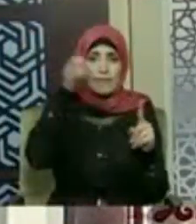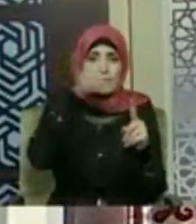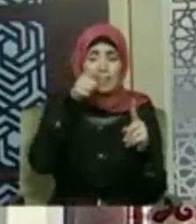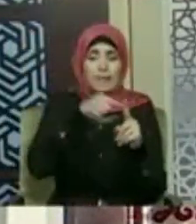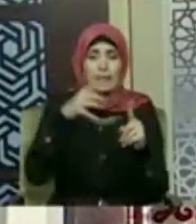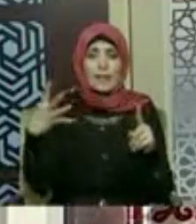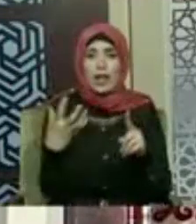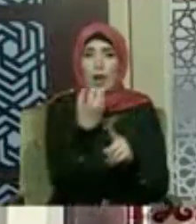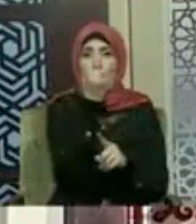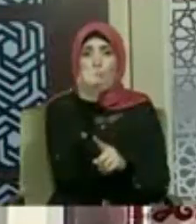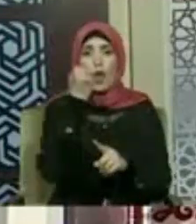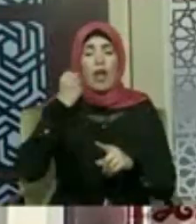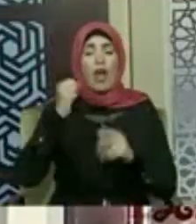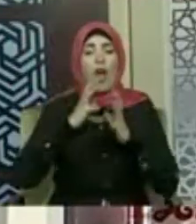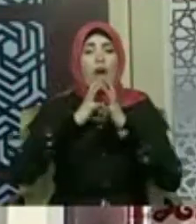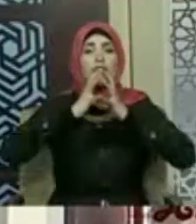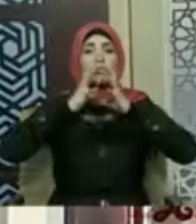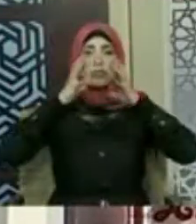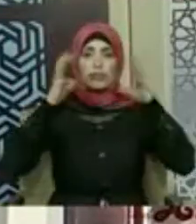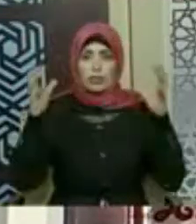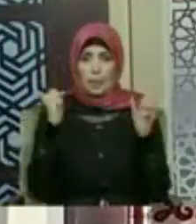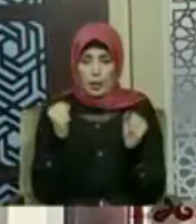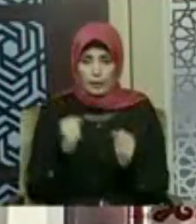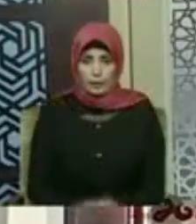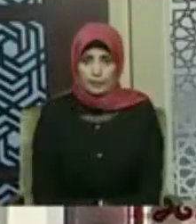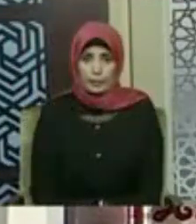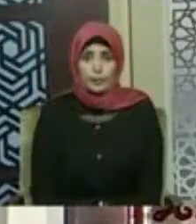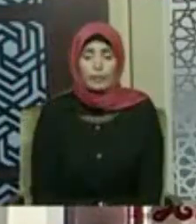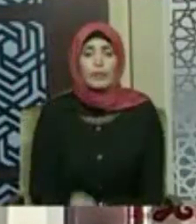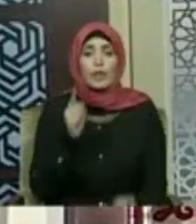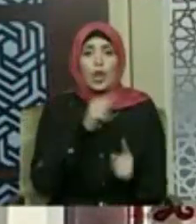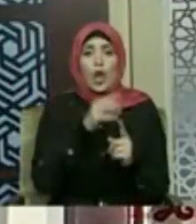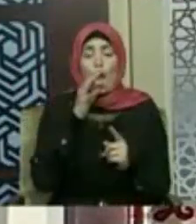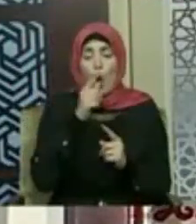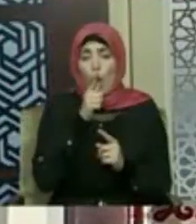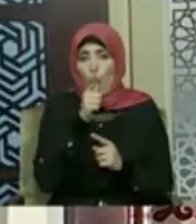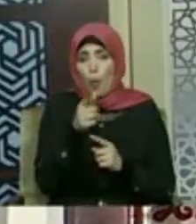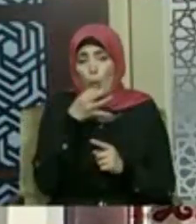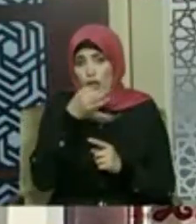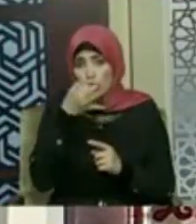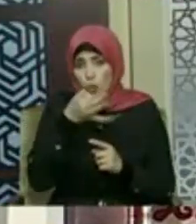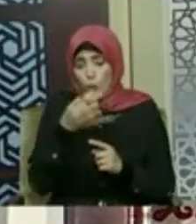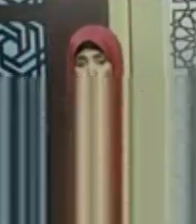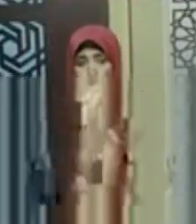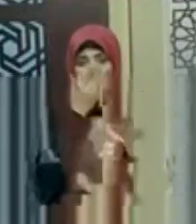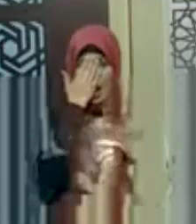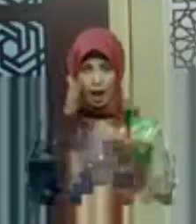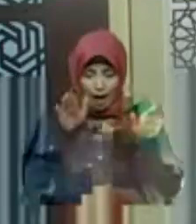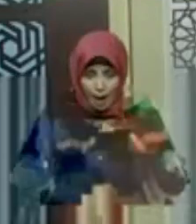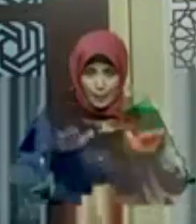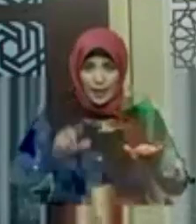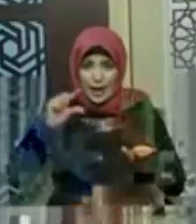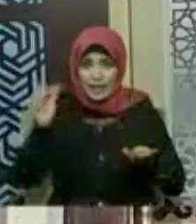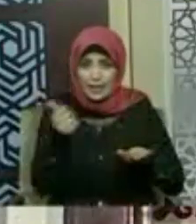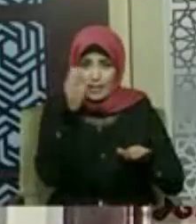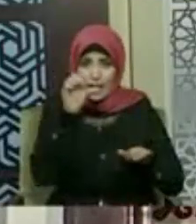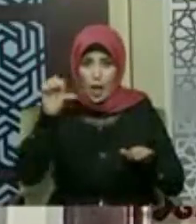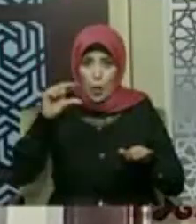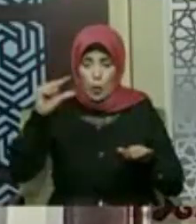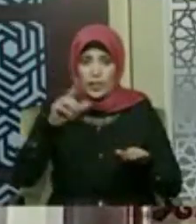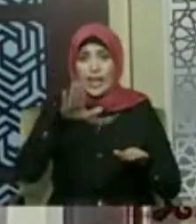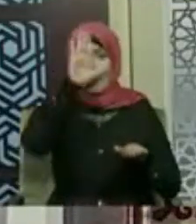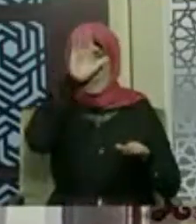يقول سبحانه: واذكر عبدنا داود ذا الأيدي إنه أواب.